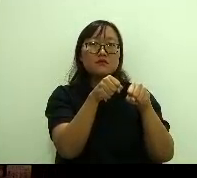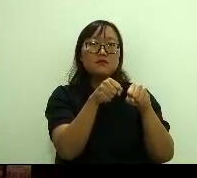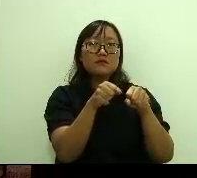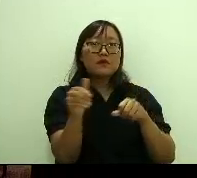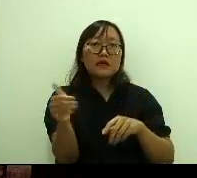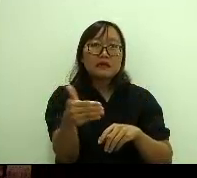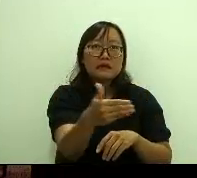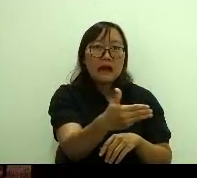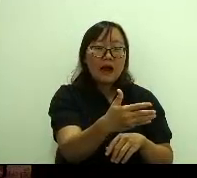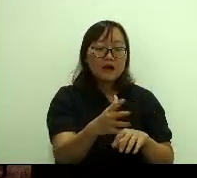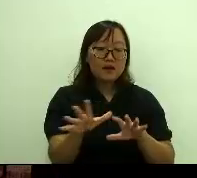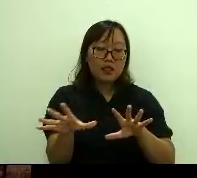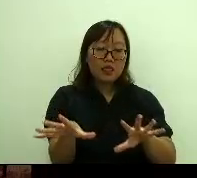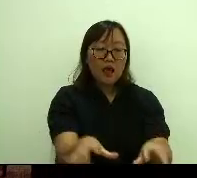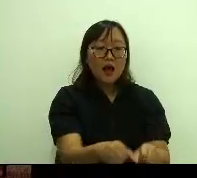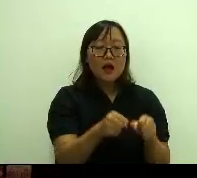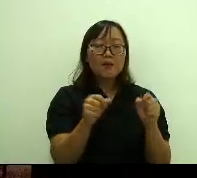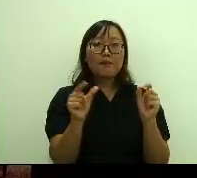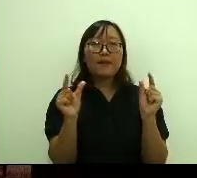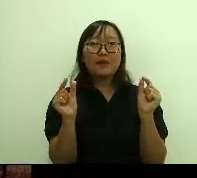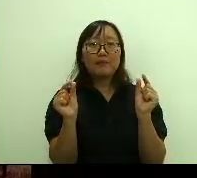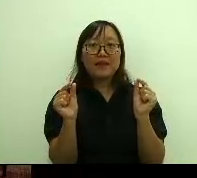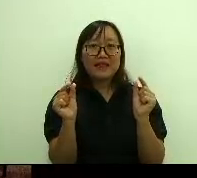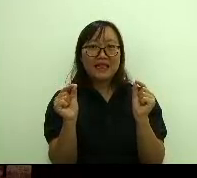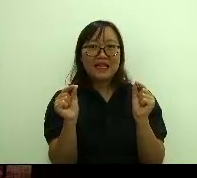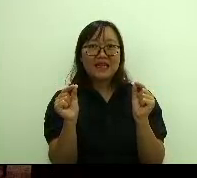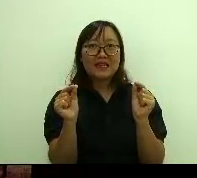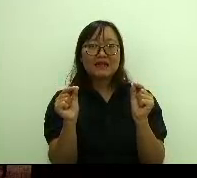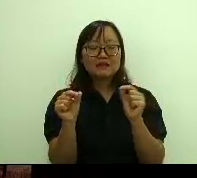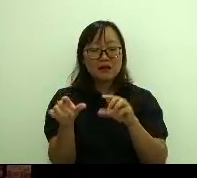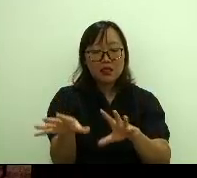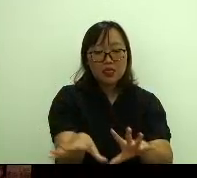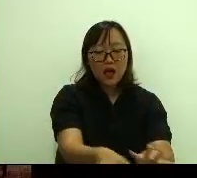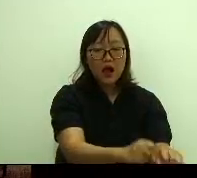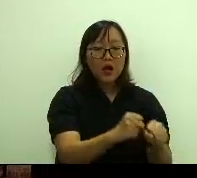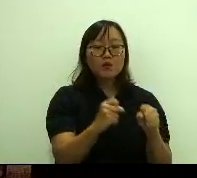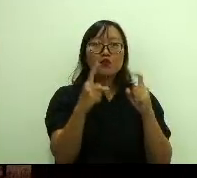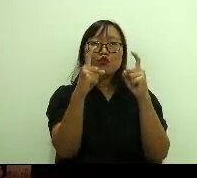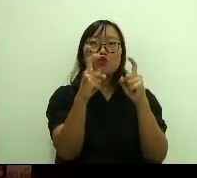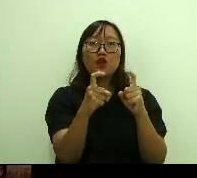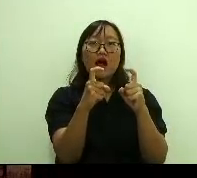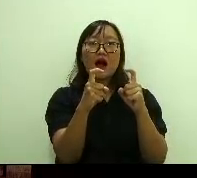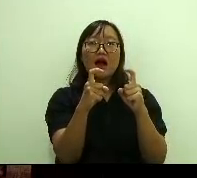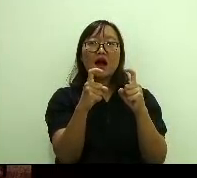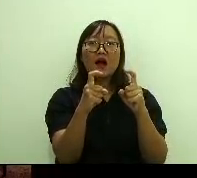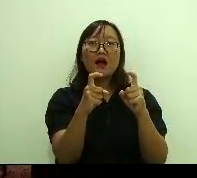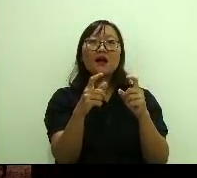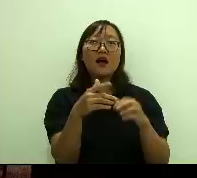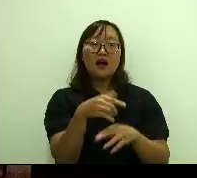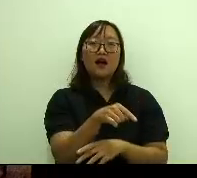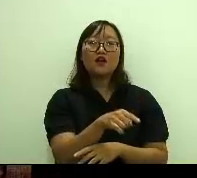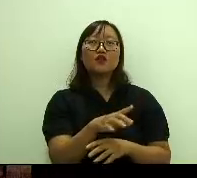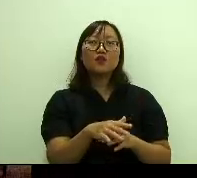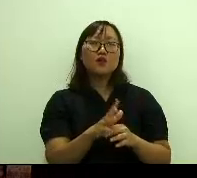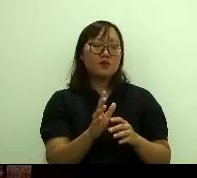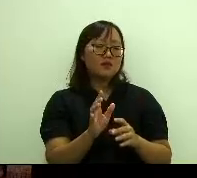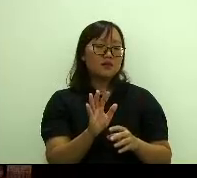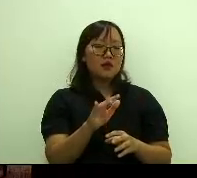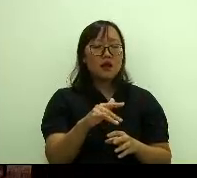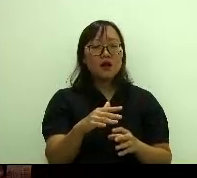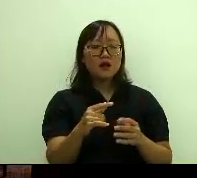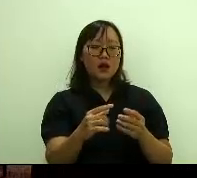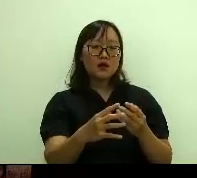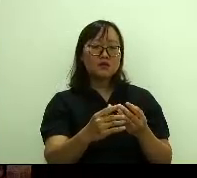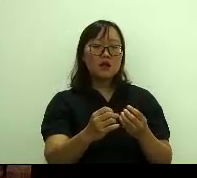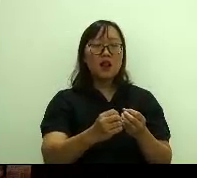kadang-kadang kita berpegang teguh ya kepada sesuatu yang menyenangkan kita,